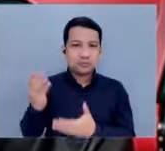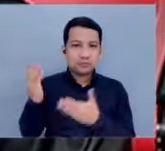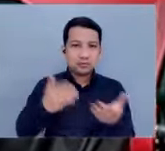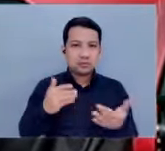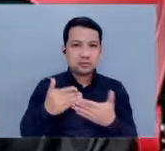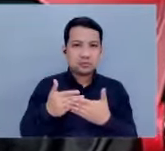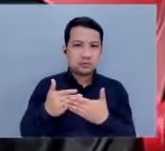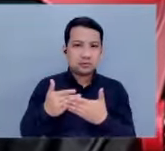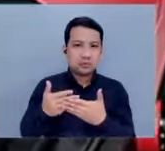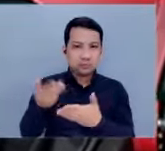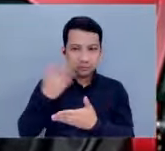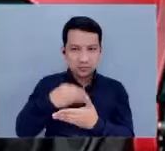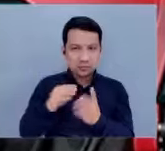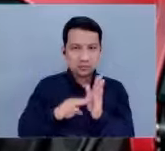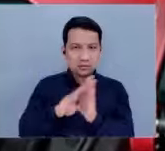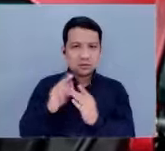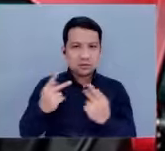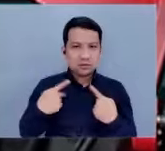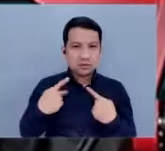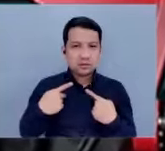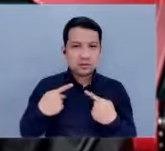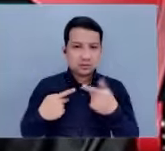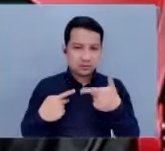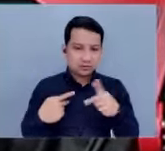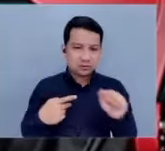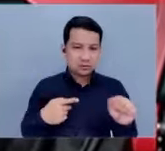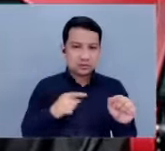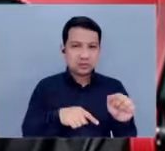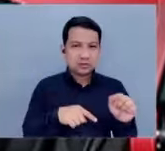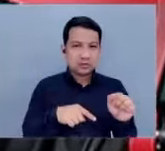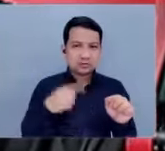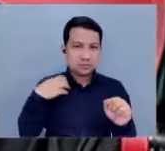table. And with G as the captain,